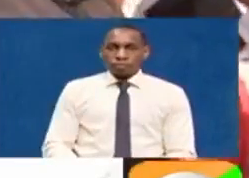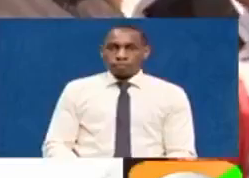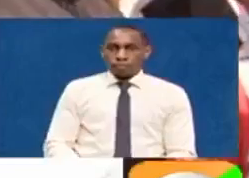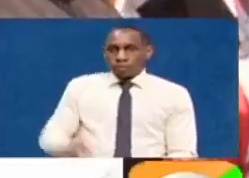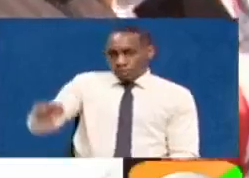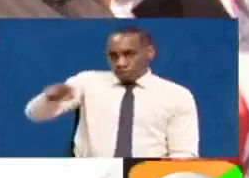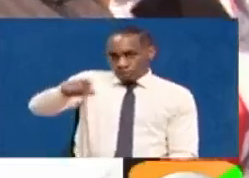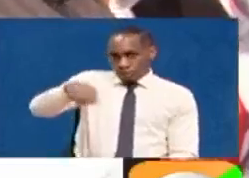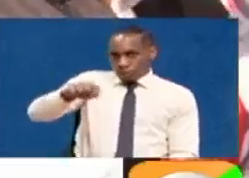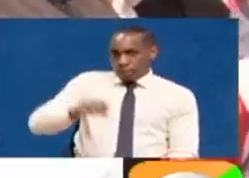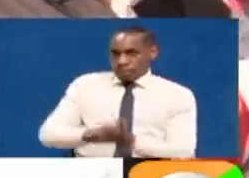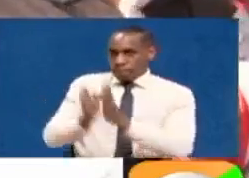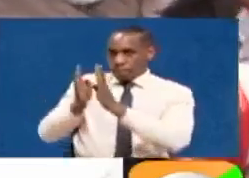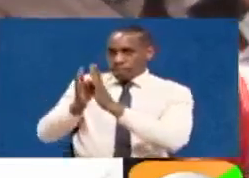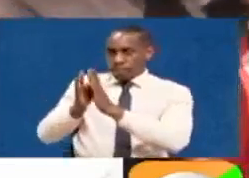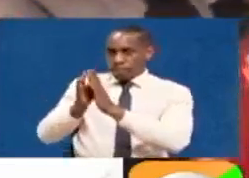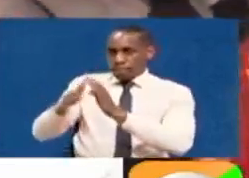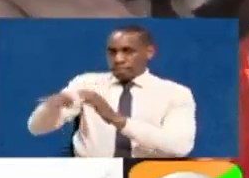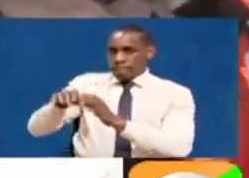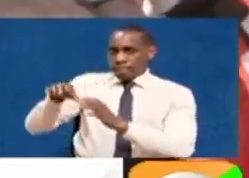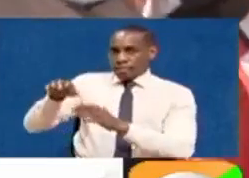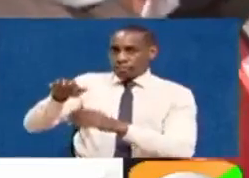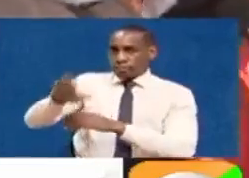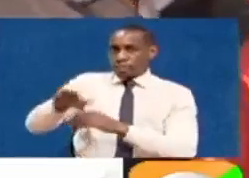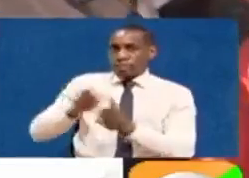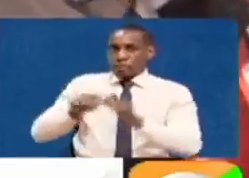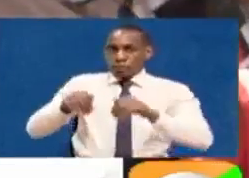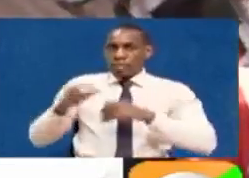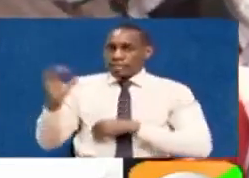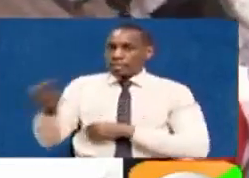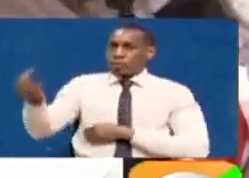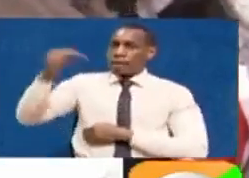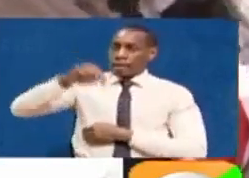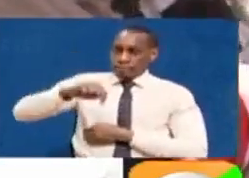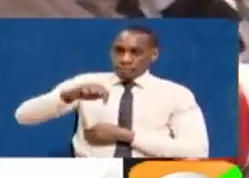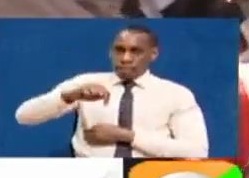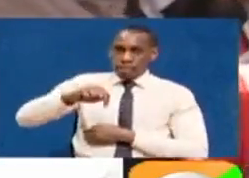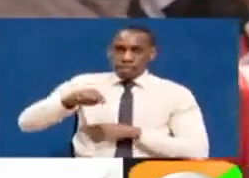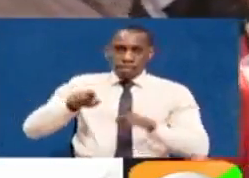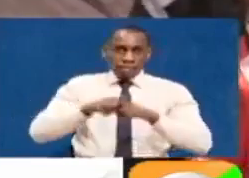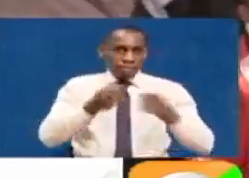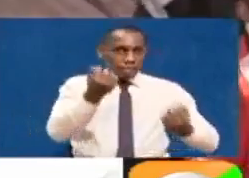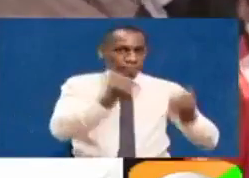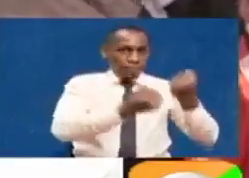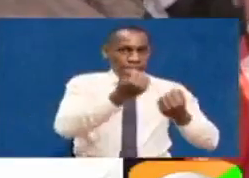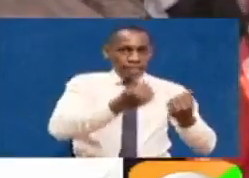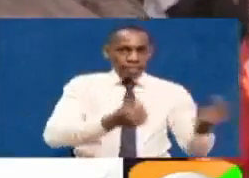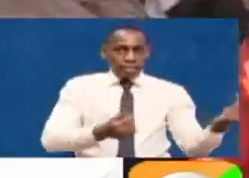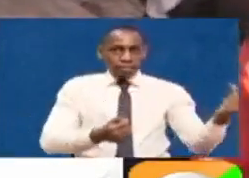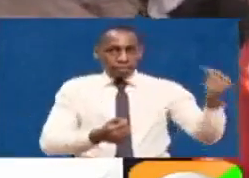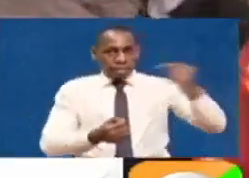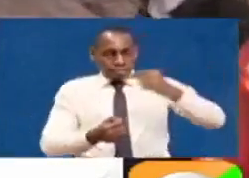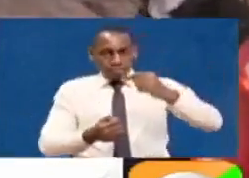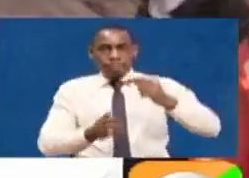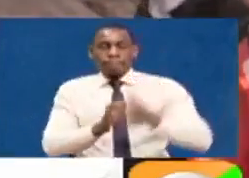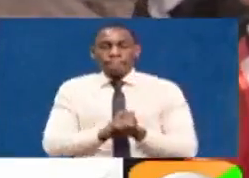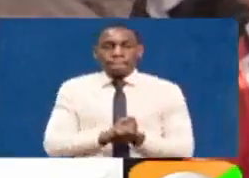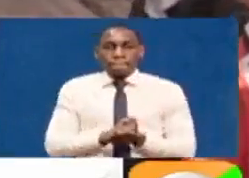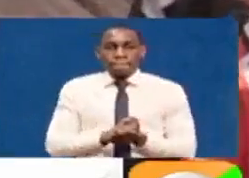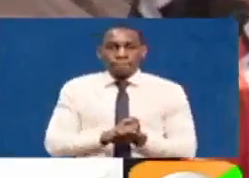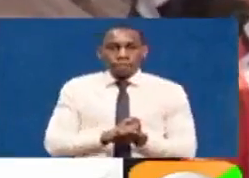Tulikuwa kwa stage kama kaida fanya tunakuwa kwa stage tukiwagojea customer wakuje. Niyo kumitokea gari ya ina Probox, imetamuka kutoka na